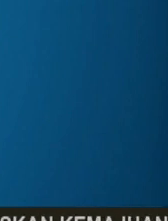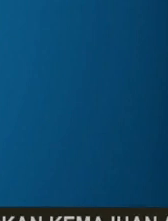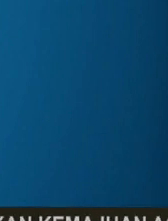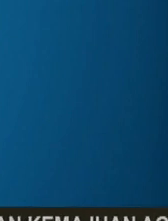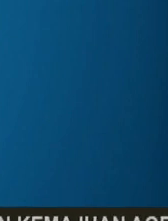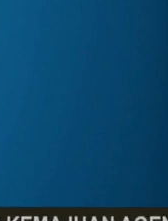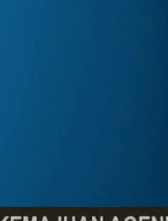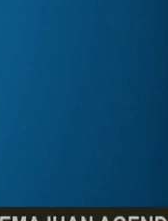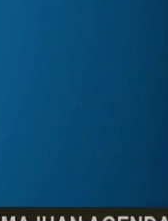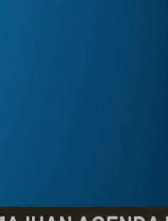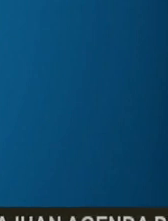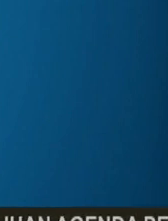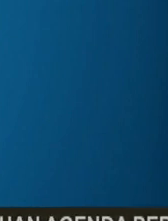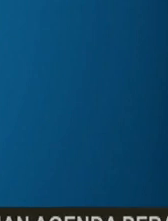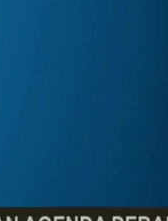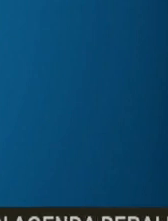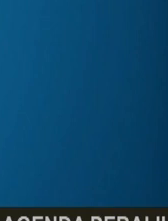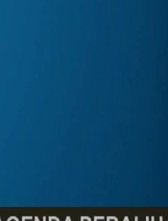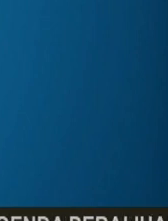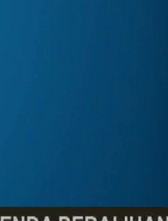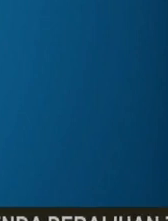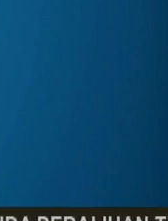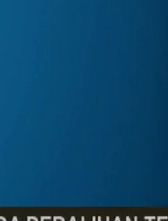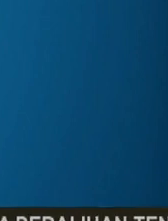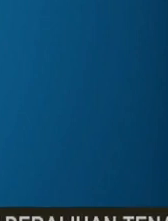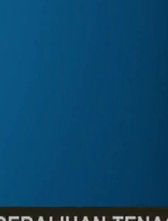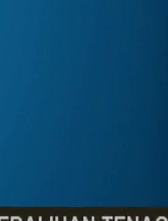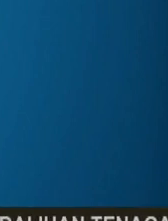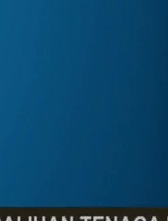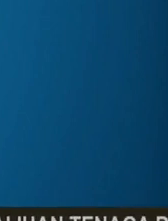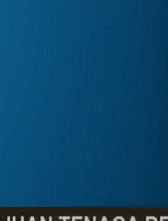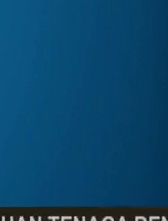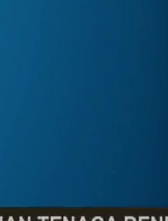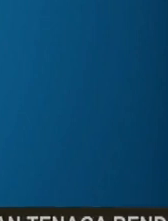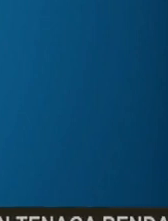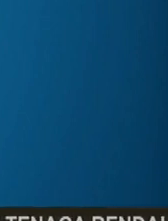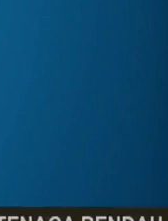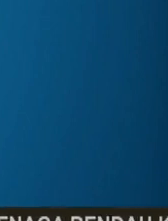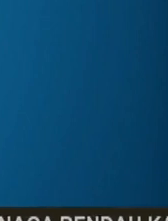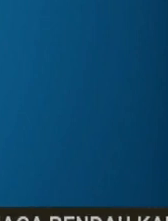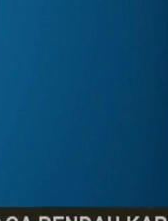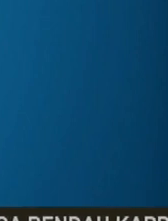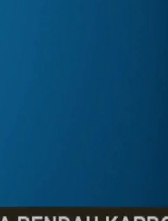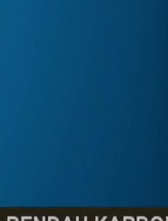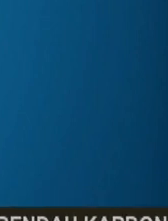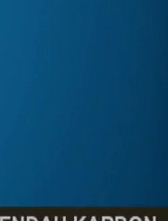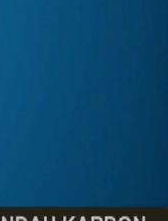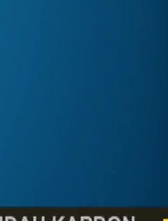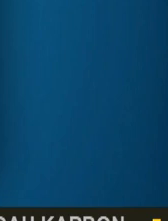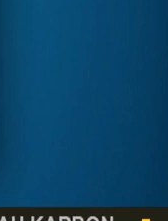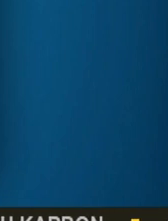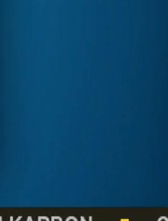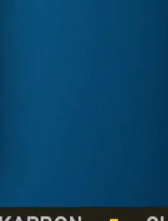facial serta empat botol pensanitasi kangen disumbangkan kepada pasukan polisi diraja Brunei cawangan